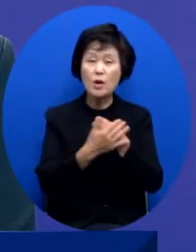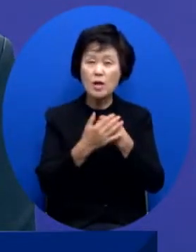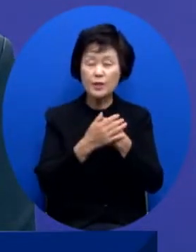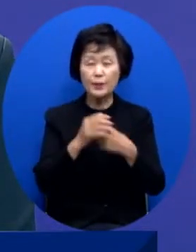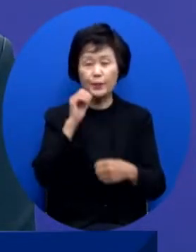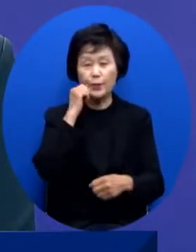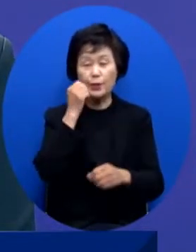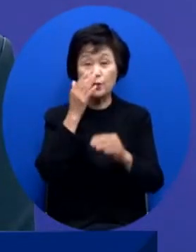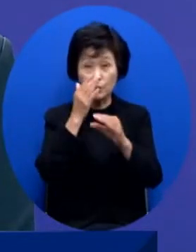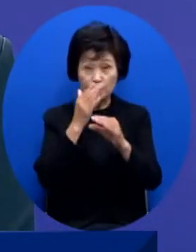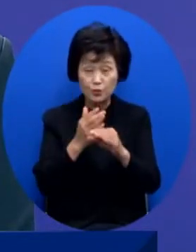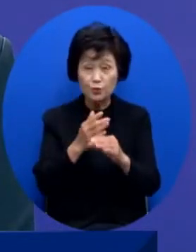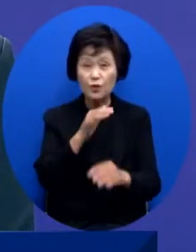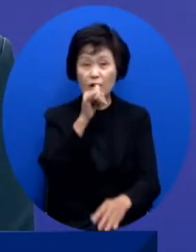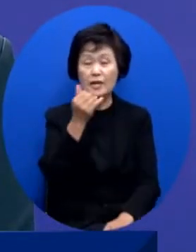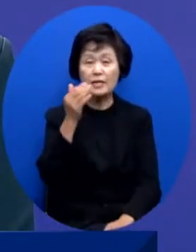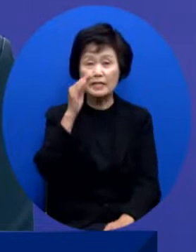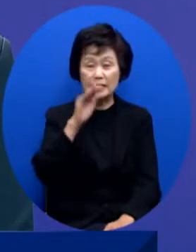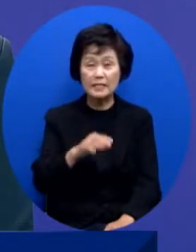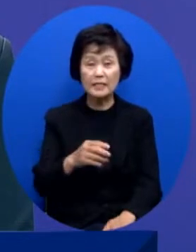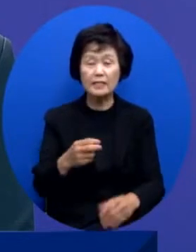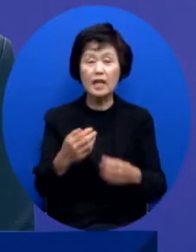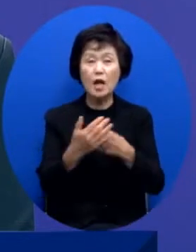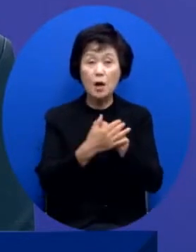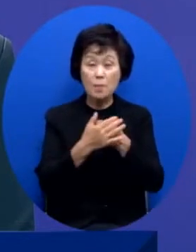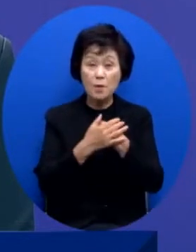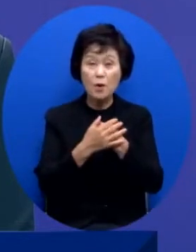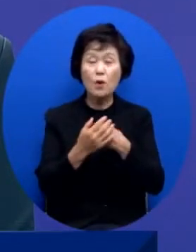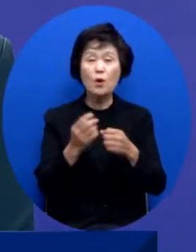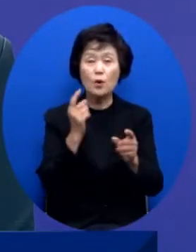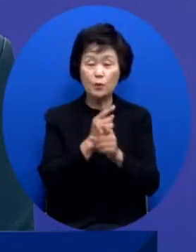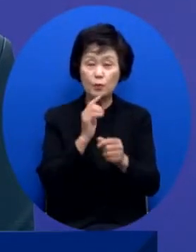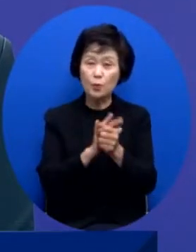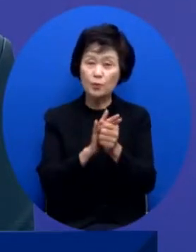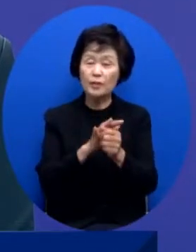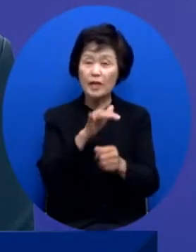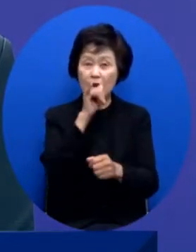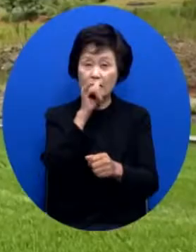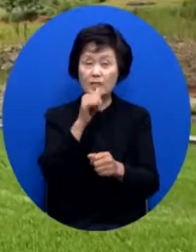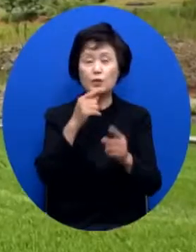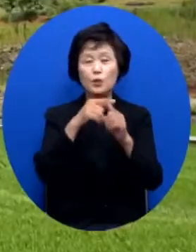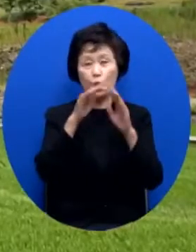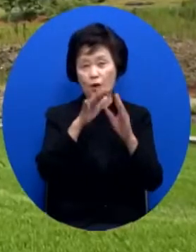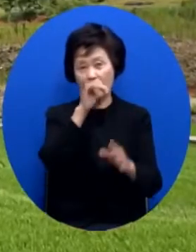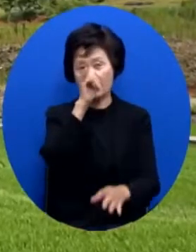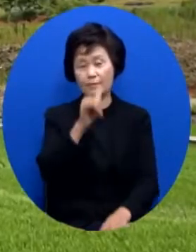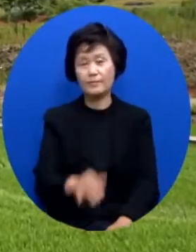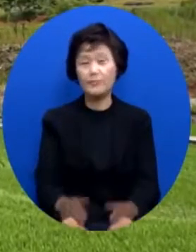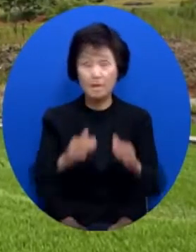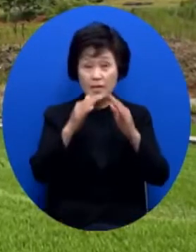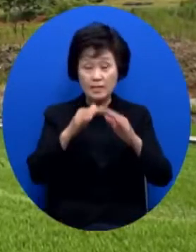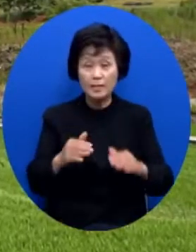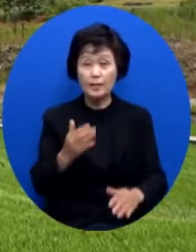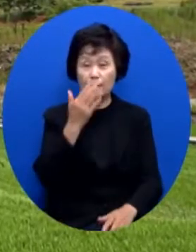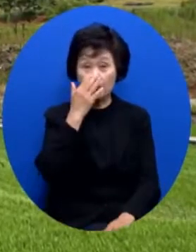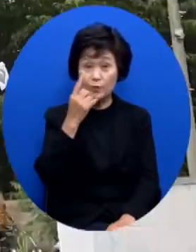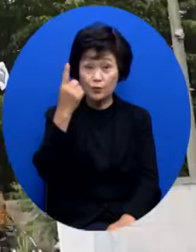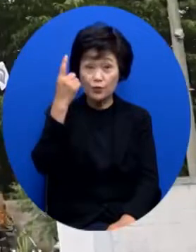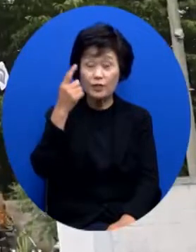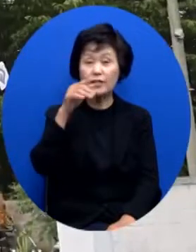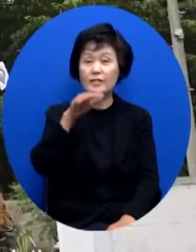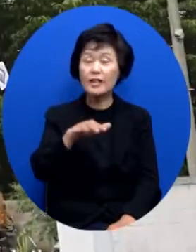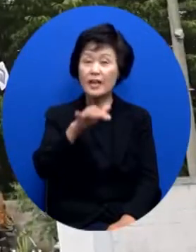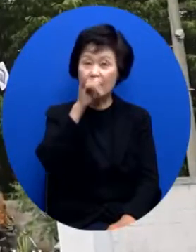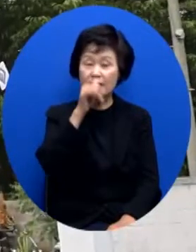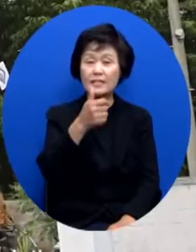의료 봉사와 이미용 분산의 페친 교회가 있습니다 인이 준 기자가 취재했습니다 전남 순천시 별량면 에 위치한